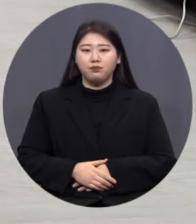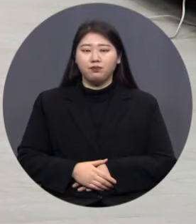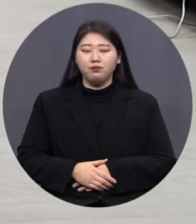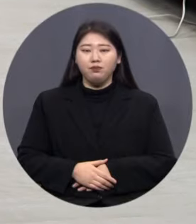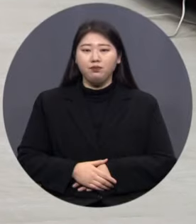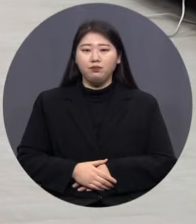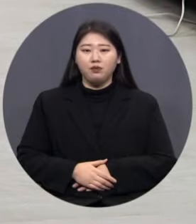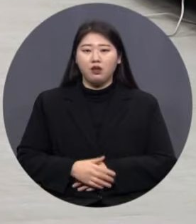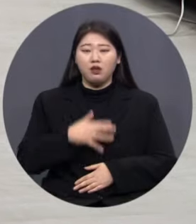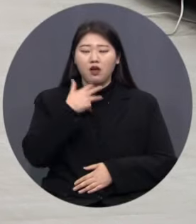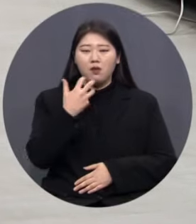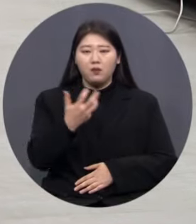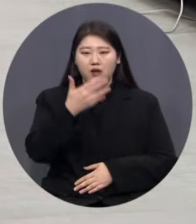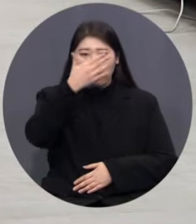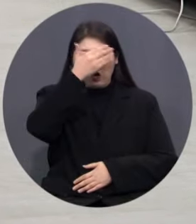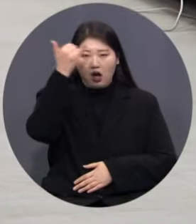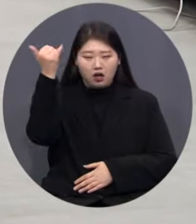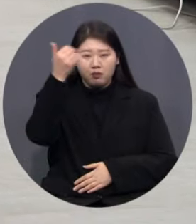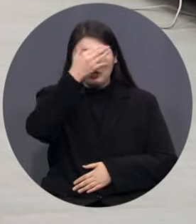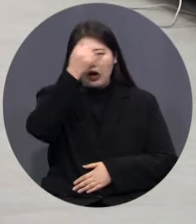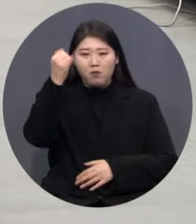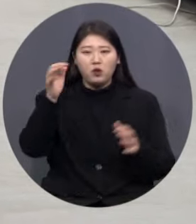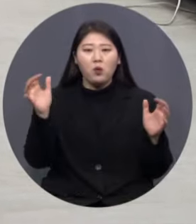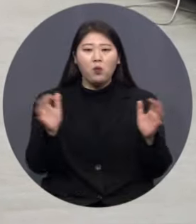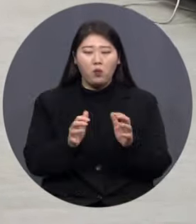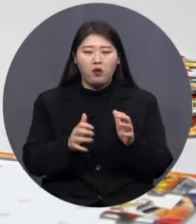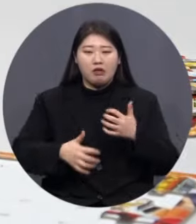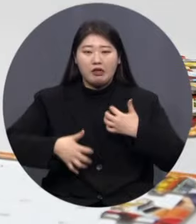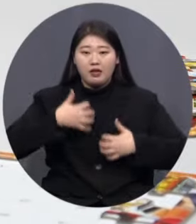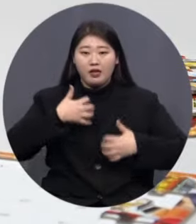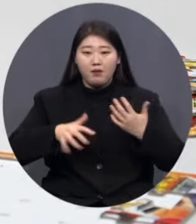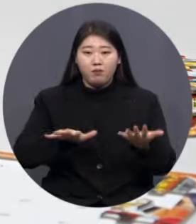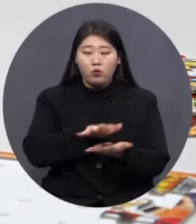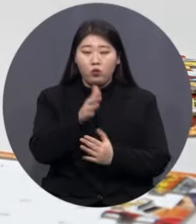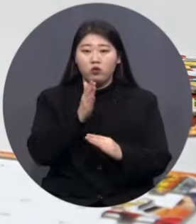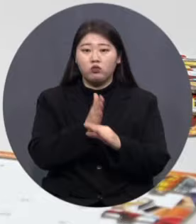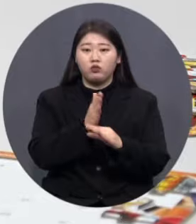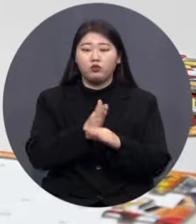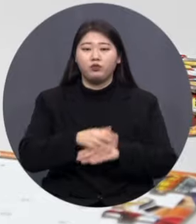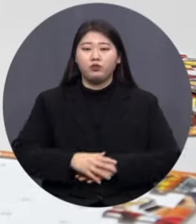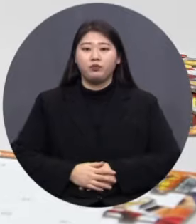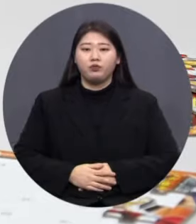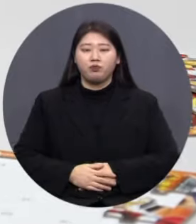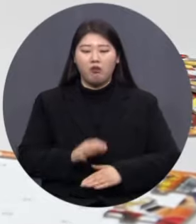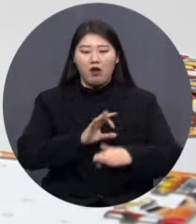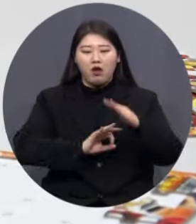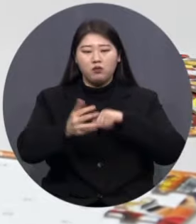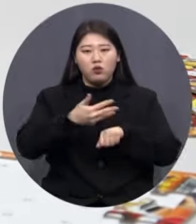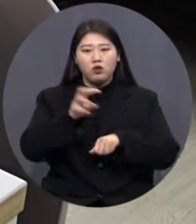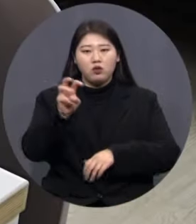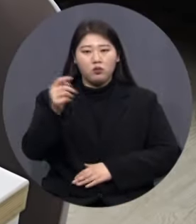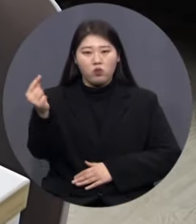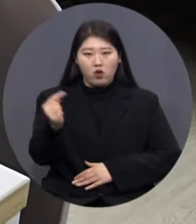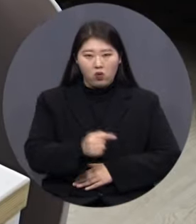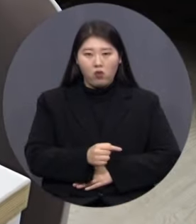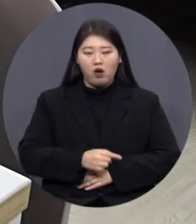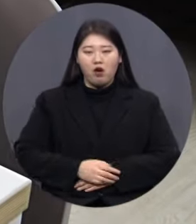여든이 넘은 할아버지 할머니들이 모여 퍼즐 맞추기 놀이를 하고 있습니다 아침 8시